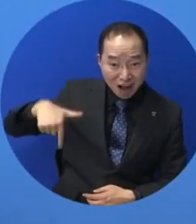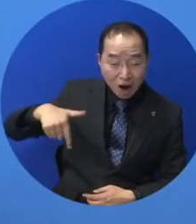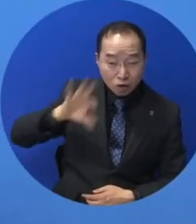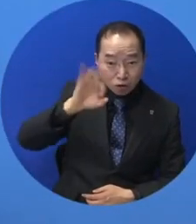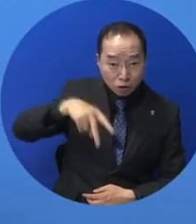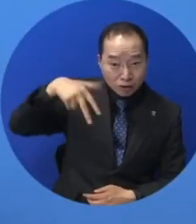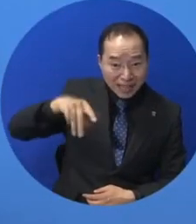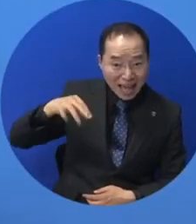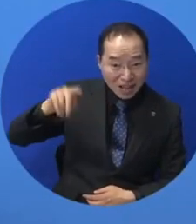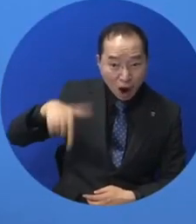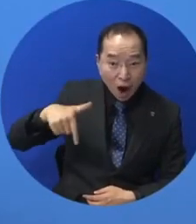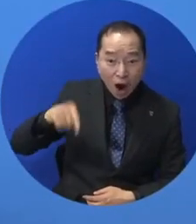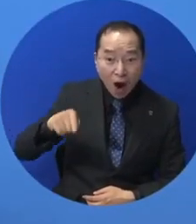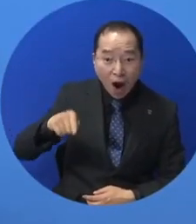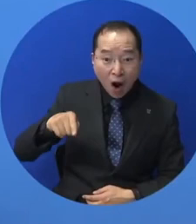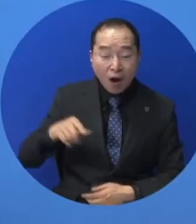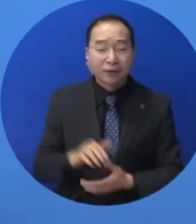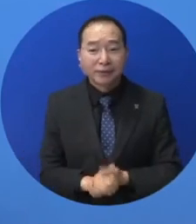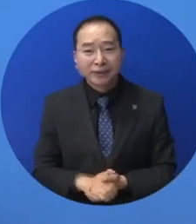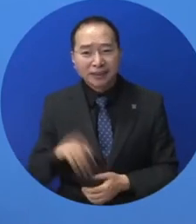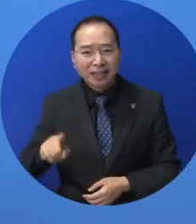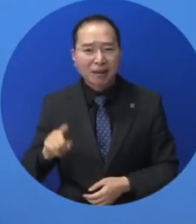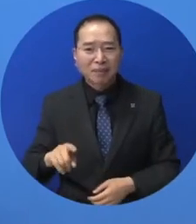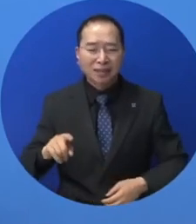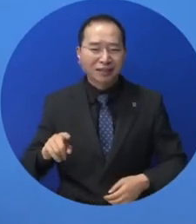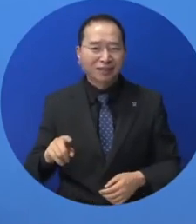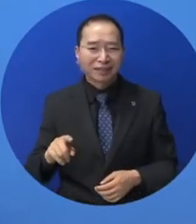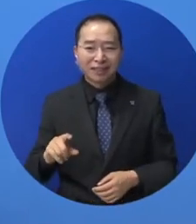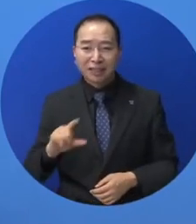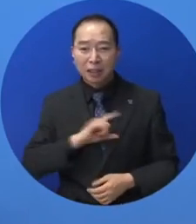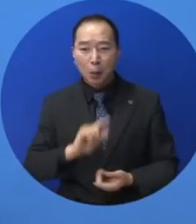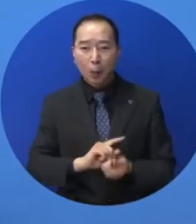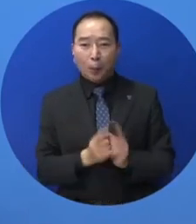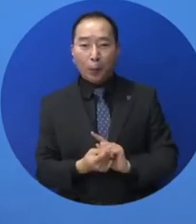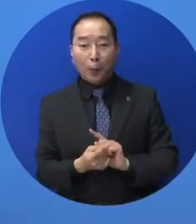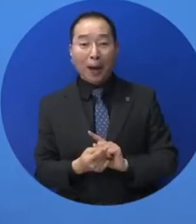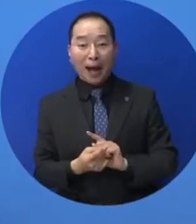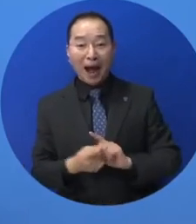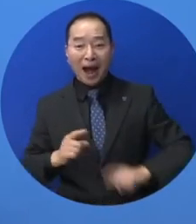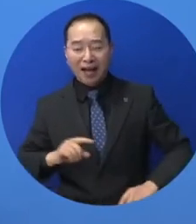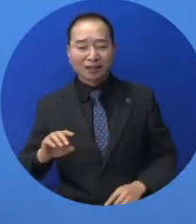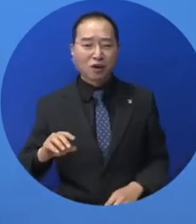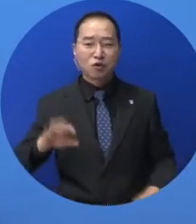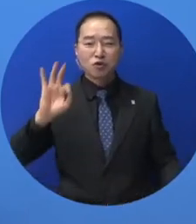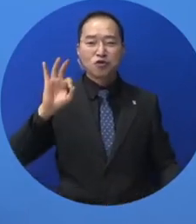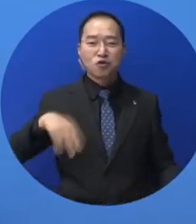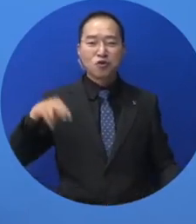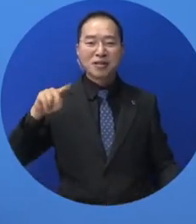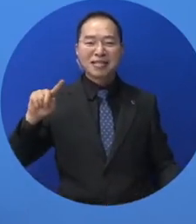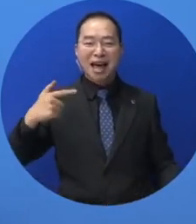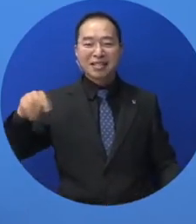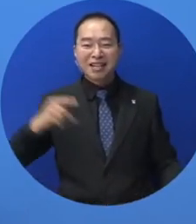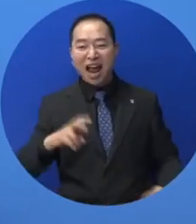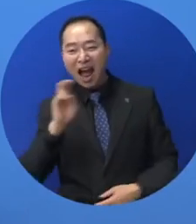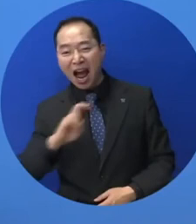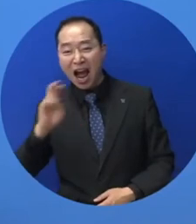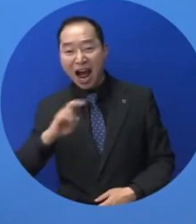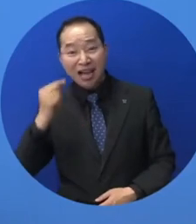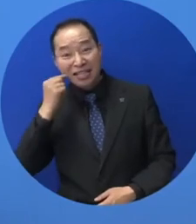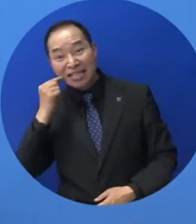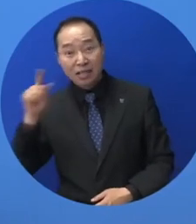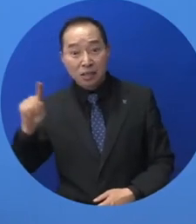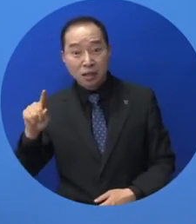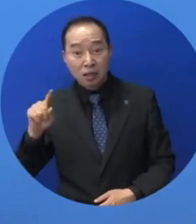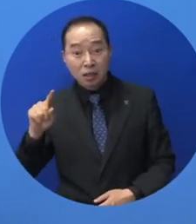가수 유산슬로 데뷔하면서 소위 부 캐릭터로 하고 그래서 이제